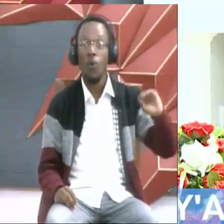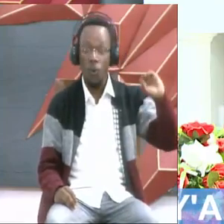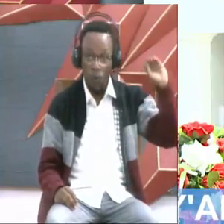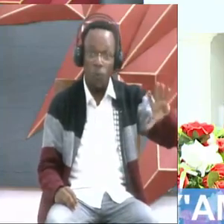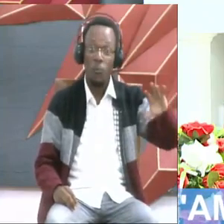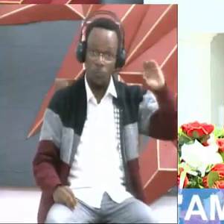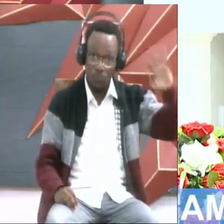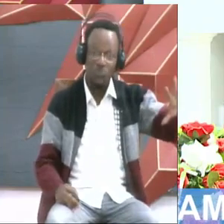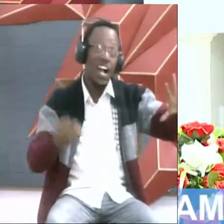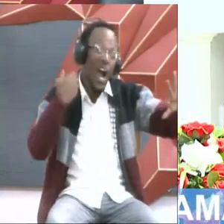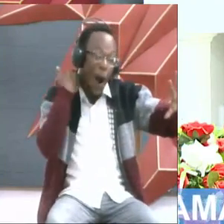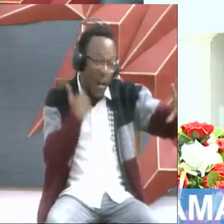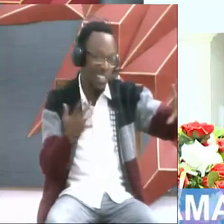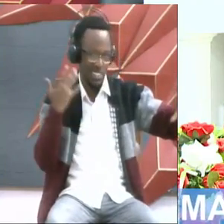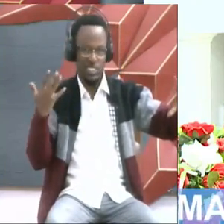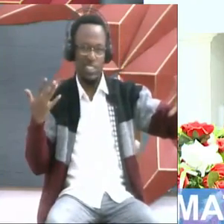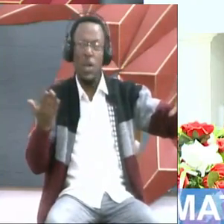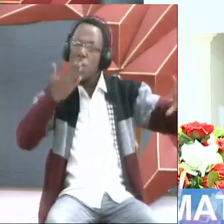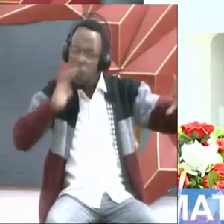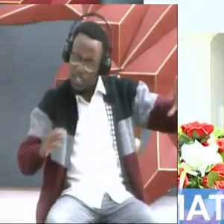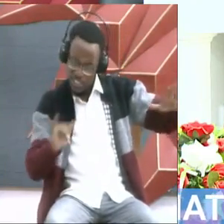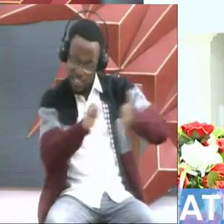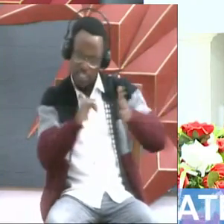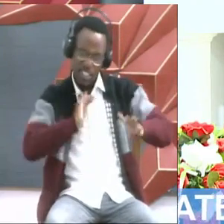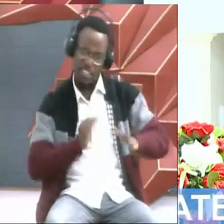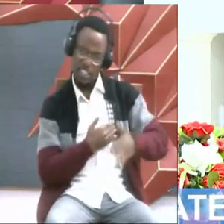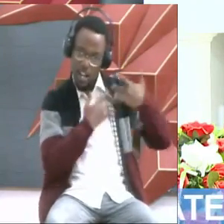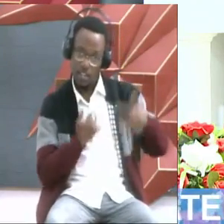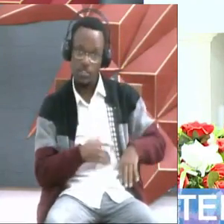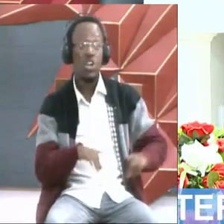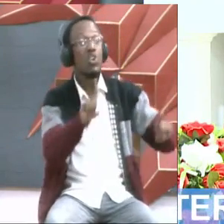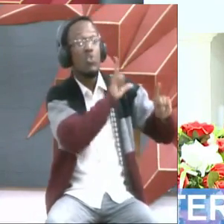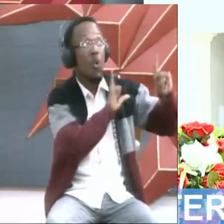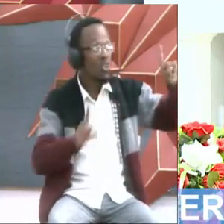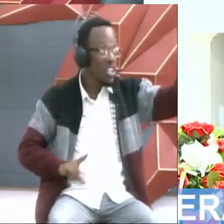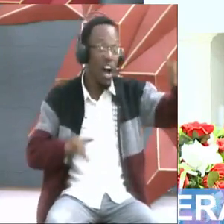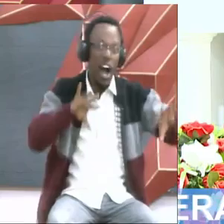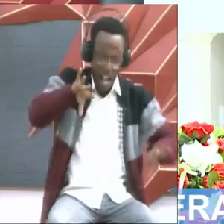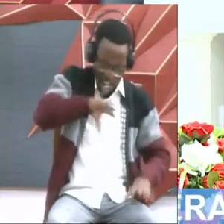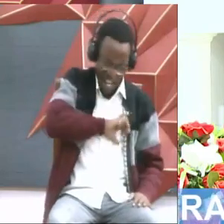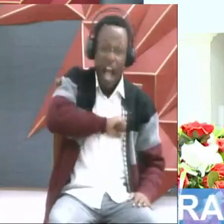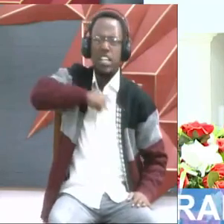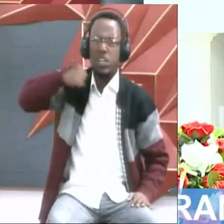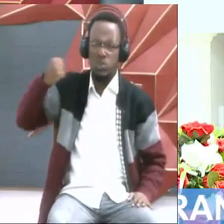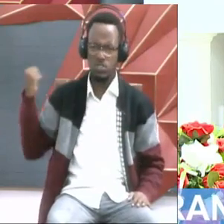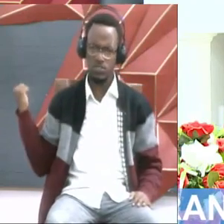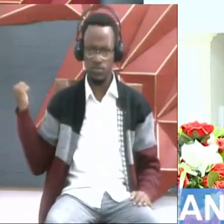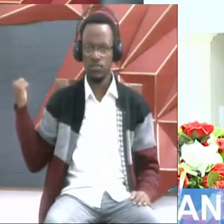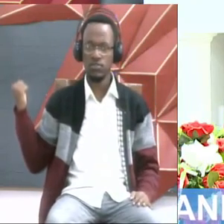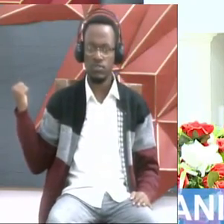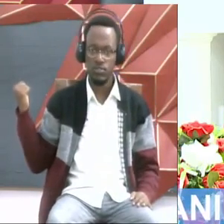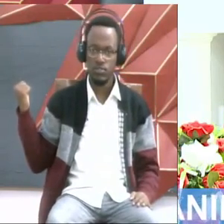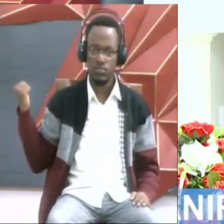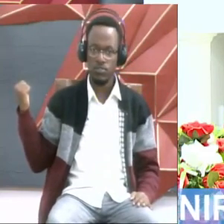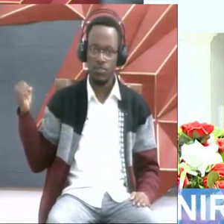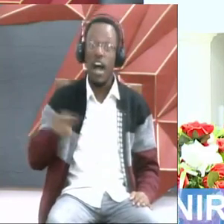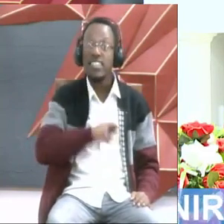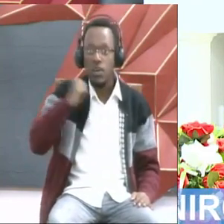mauvaises habitudes la mauvaise nature qui est en nous Dieu l'enlèvera. Est-ce que vous croyez